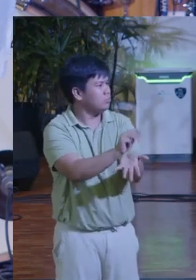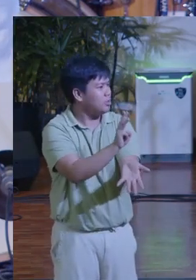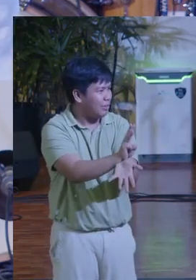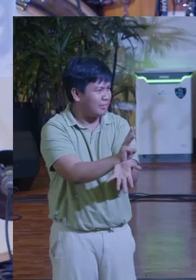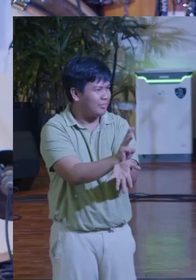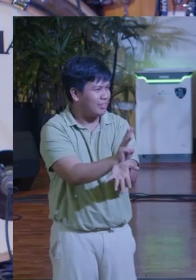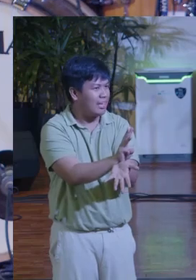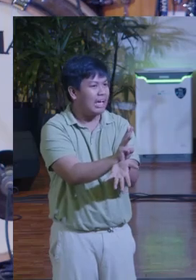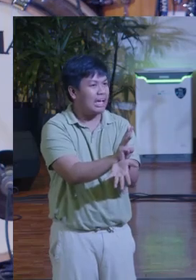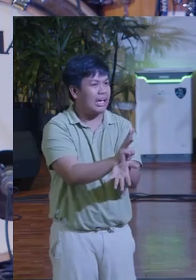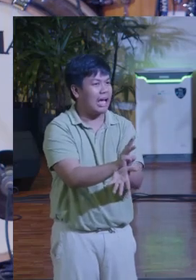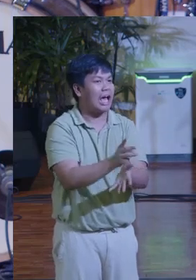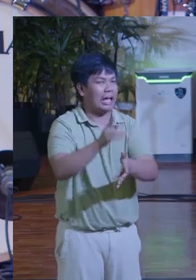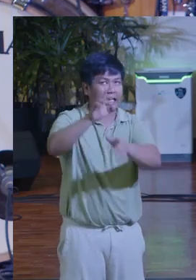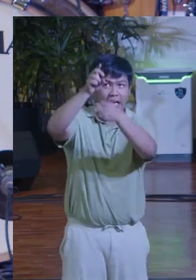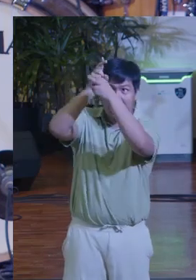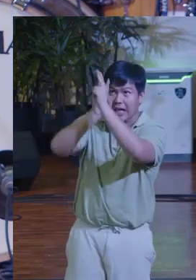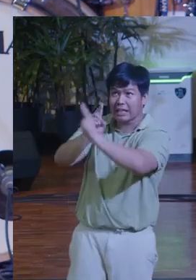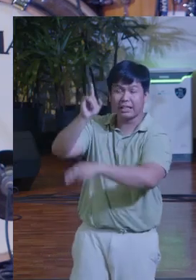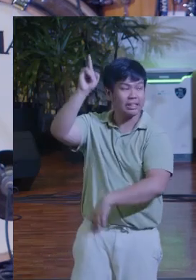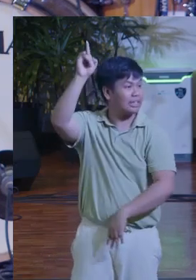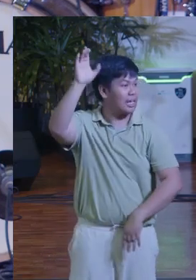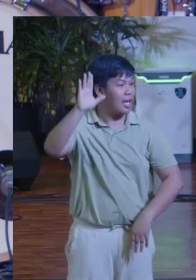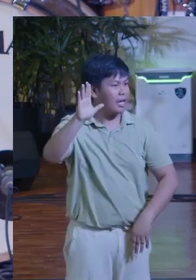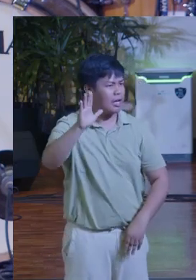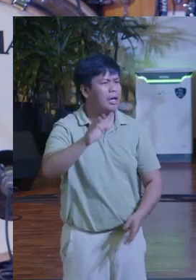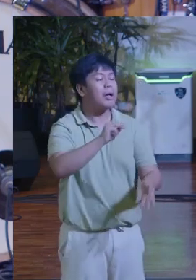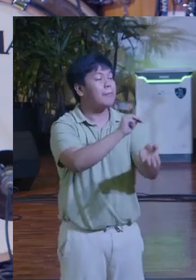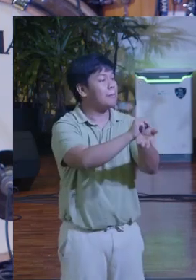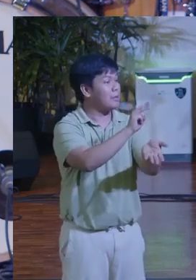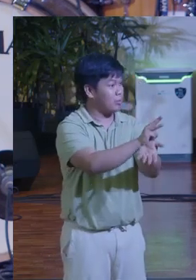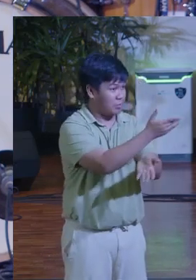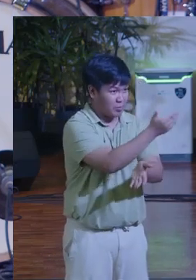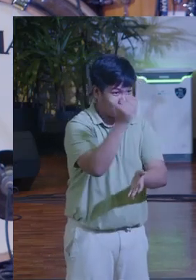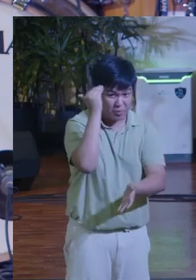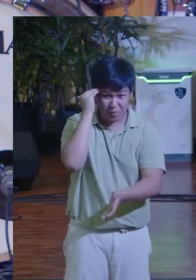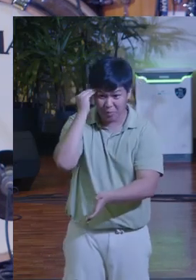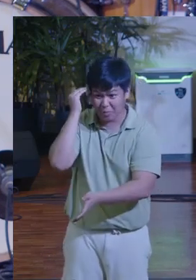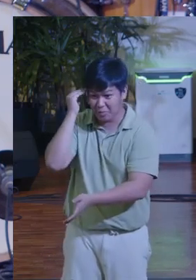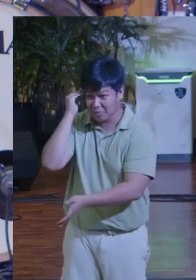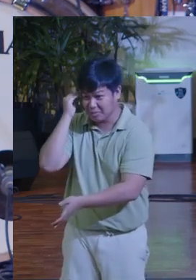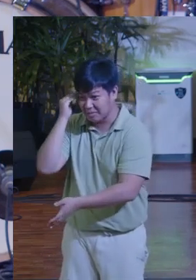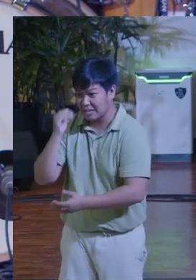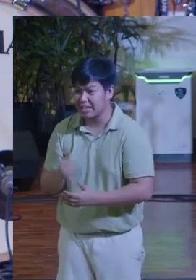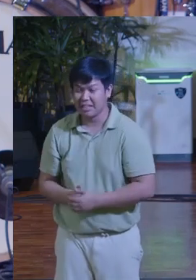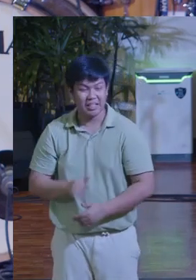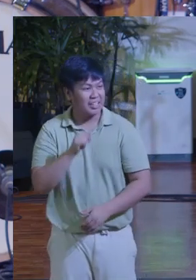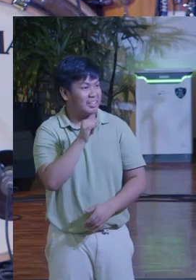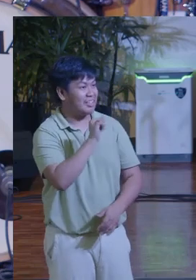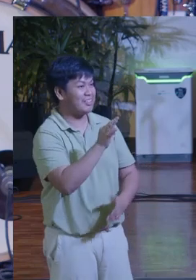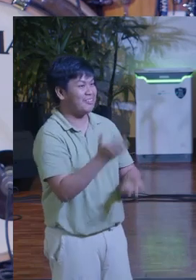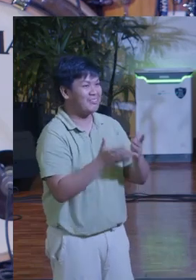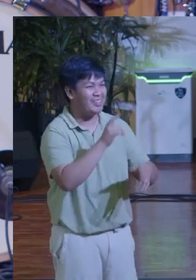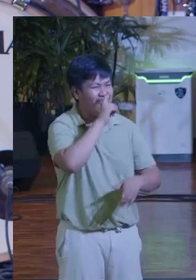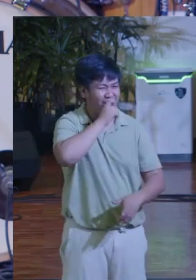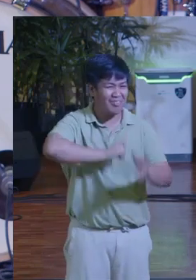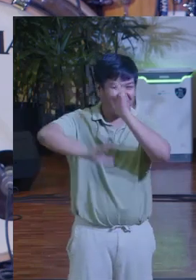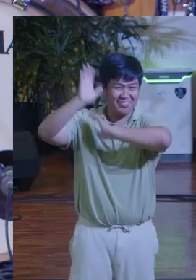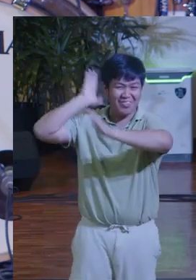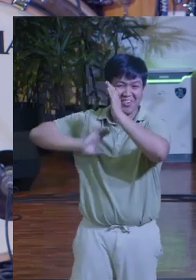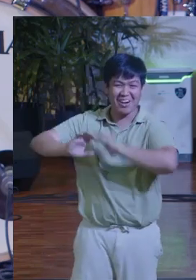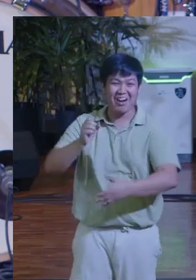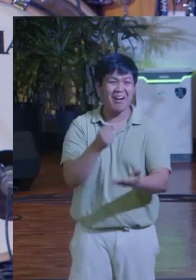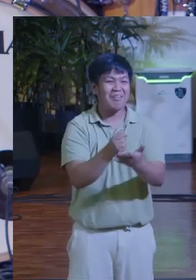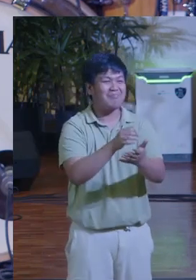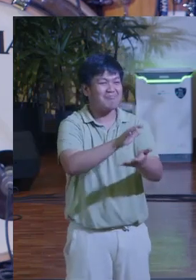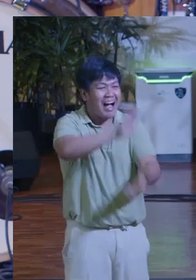Diyos. Alam niyo naman kung ano ang komadrona, no? O yung mga medyo puti ang buhok na intindihan, no?